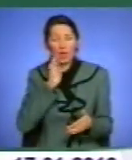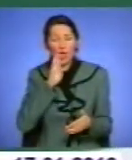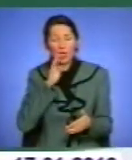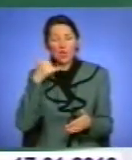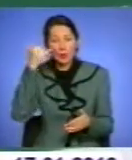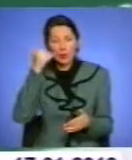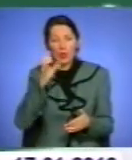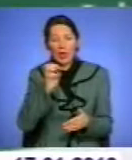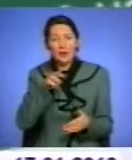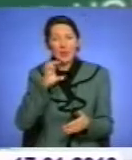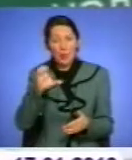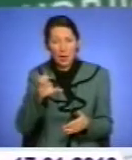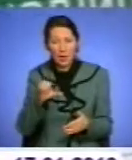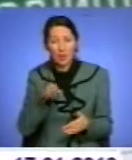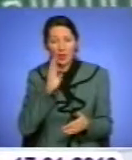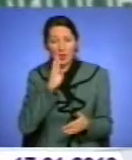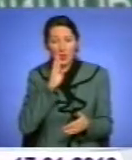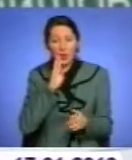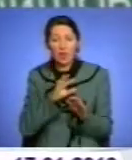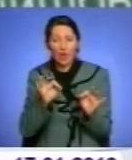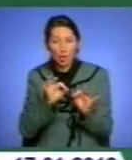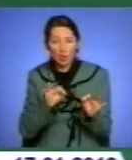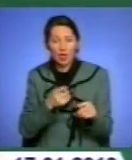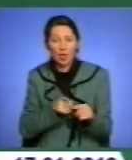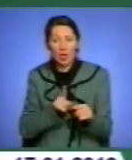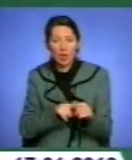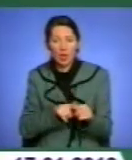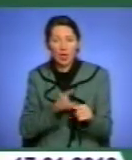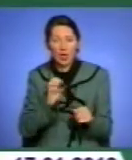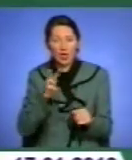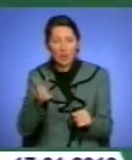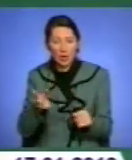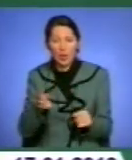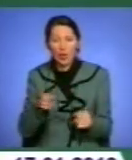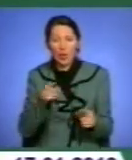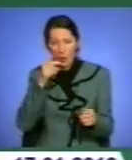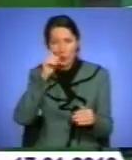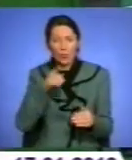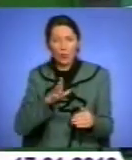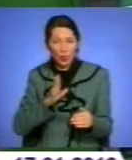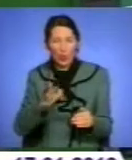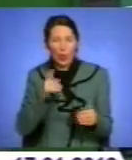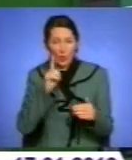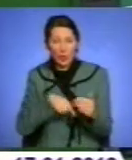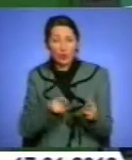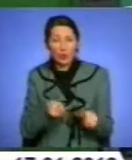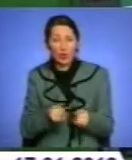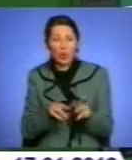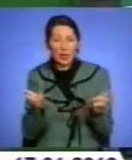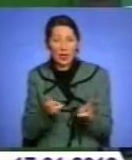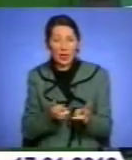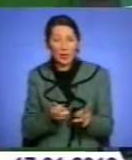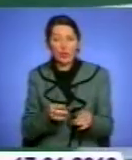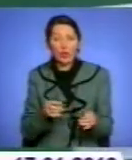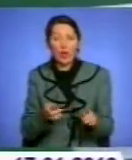його зміст жінка переказала невідомим, будучи впевненою, що це необхідно для її безпеки. А насправді вказала пароль доступу